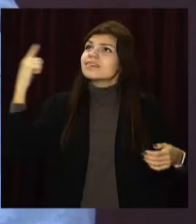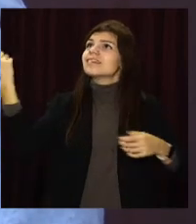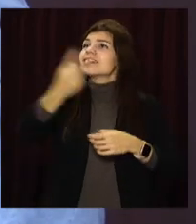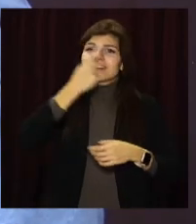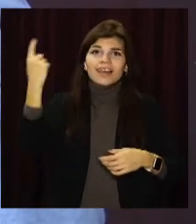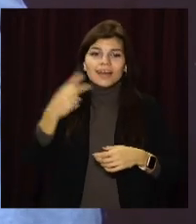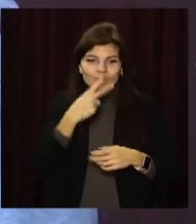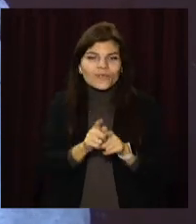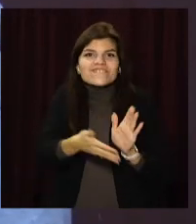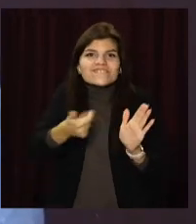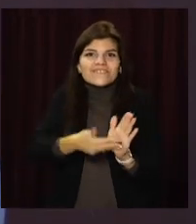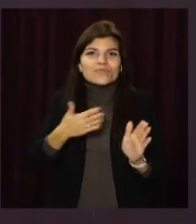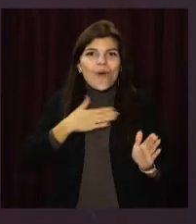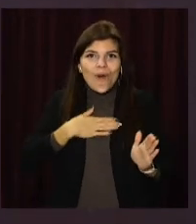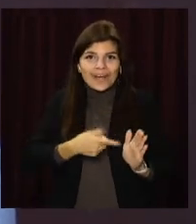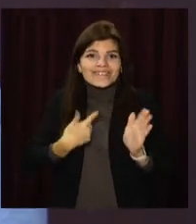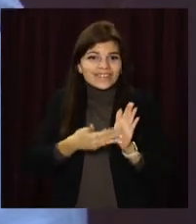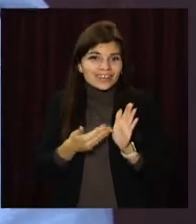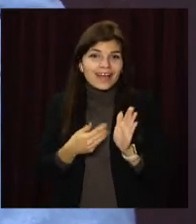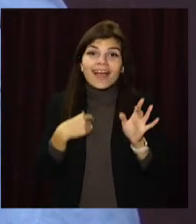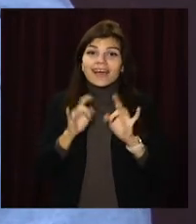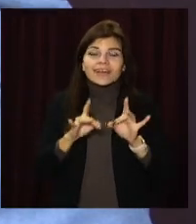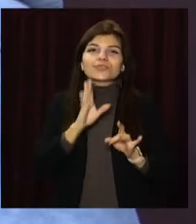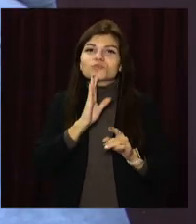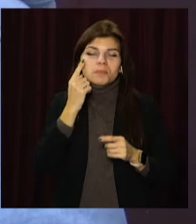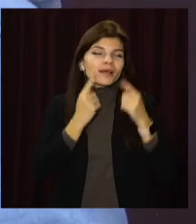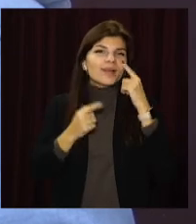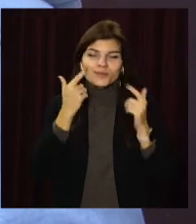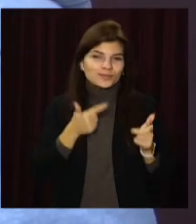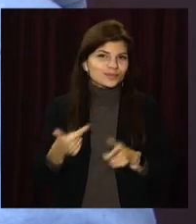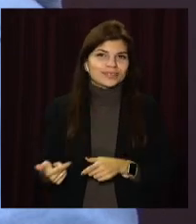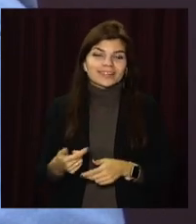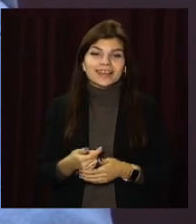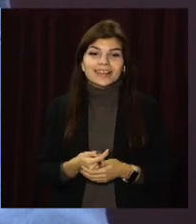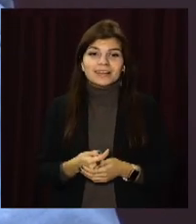ним, кружляли, і так, зараз буду плакати, бо жалко не було.